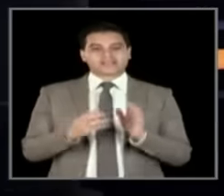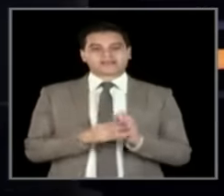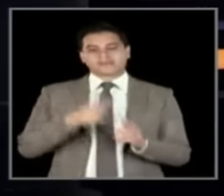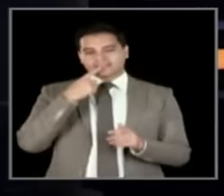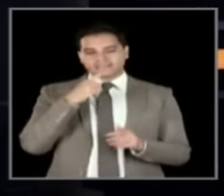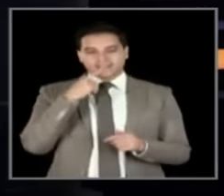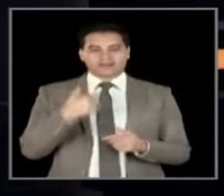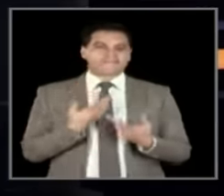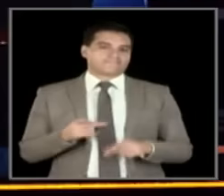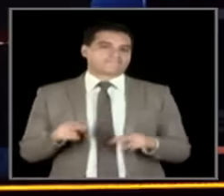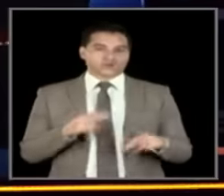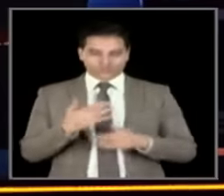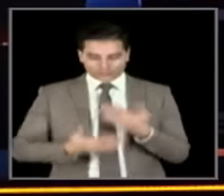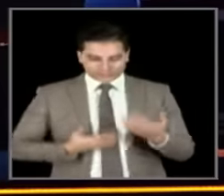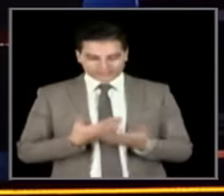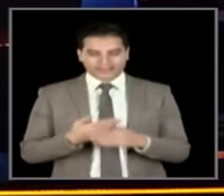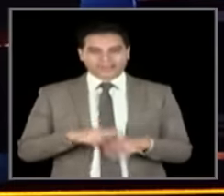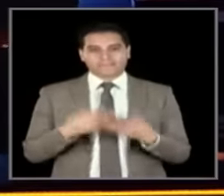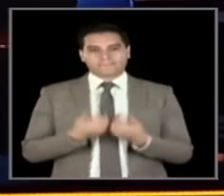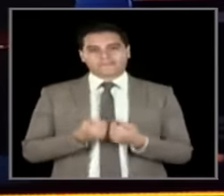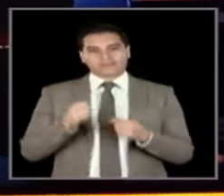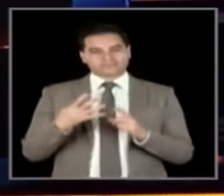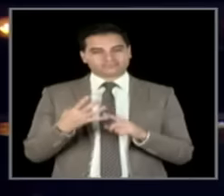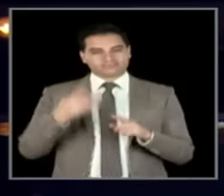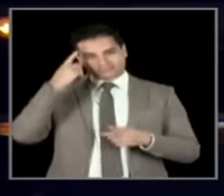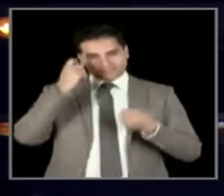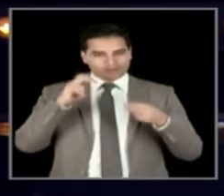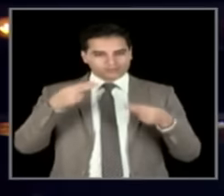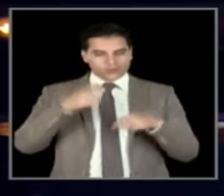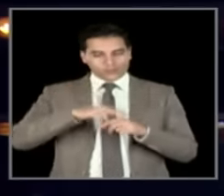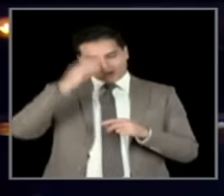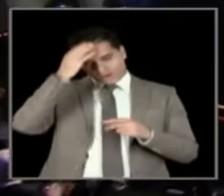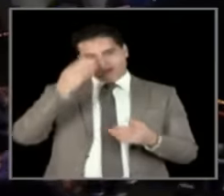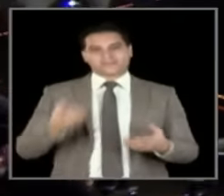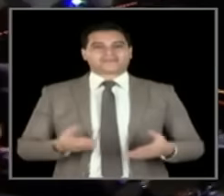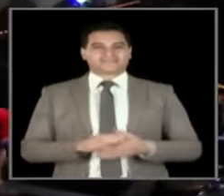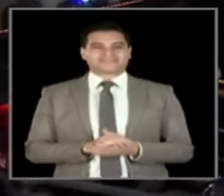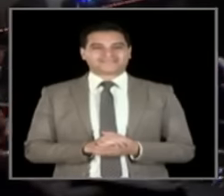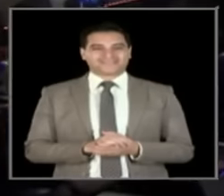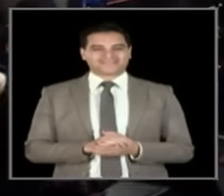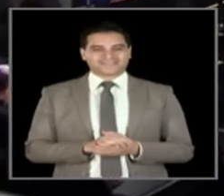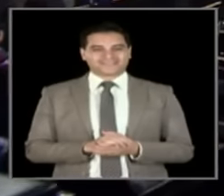اسكندرية. هنخرج فاصل وهنرجع مرة تانية مع فقرة تحت الضغط والعباقرة.